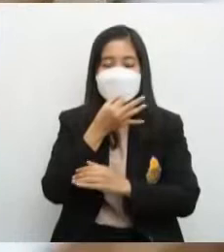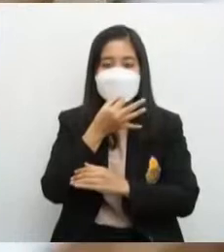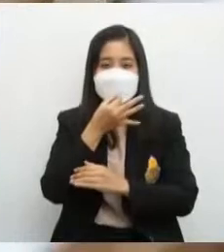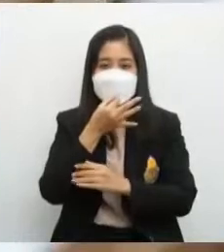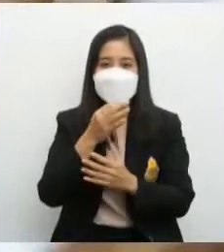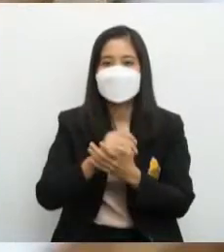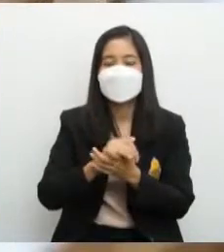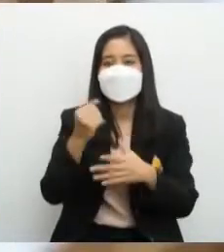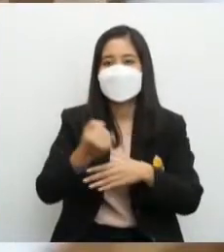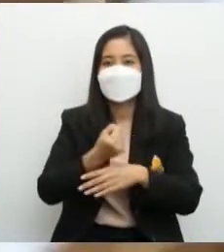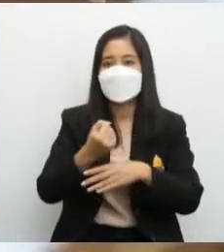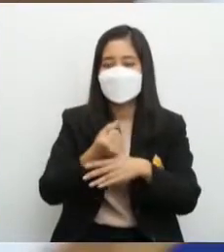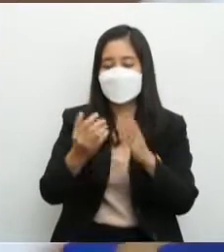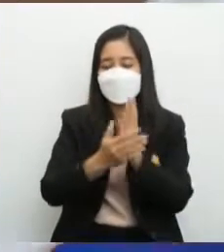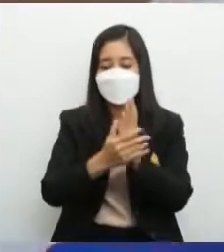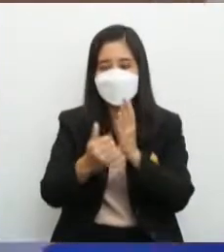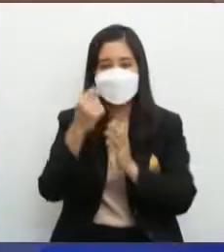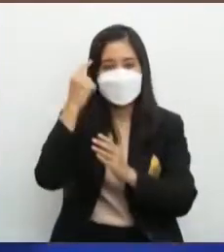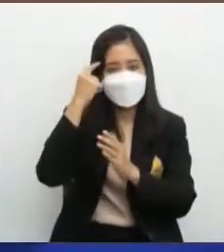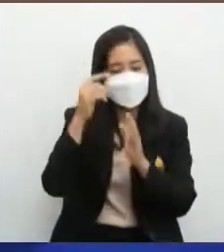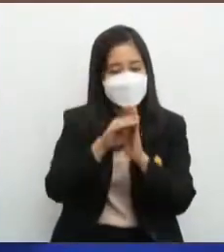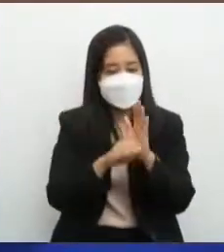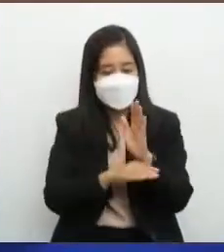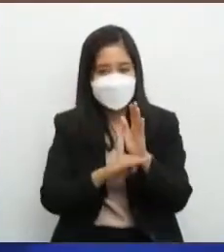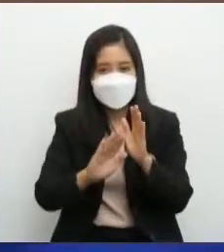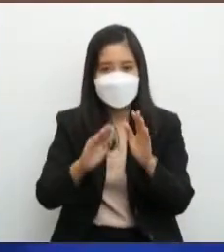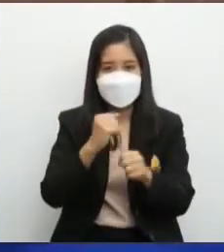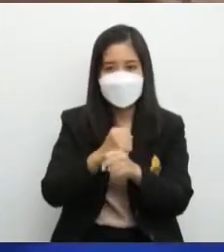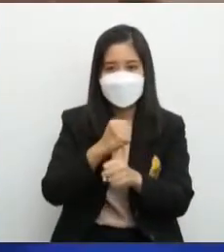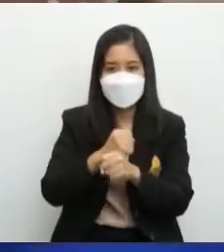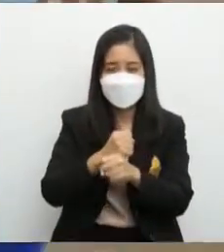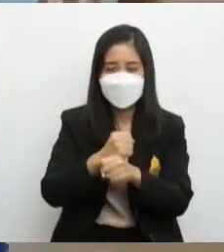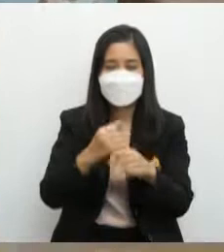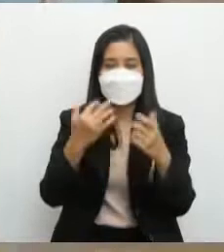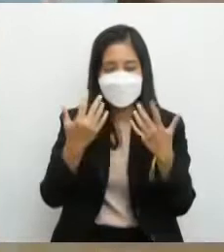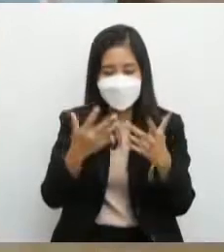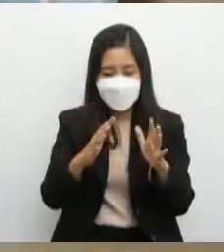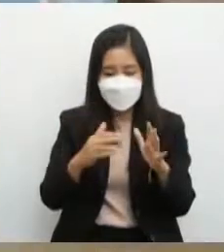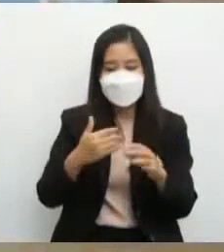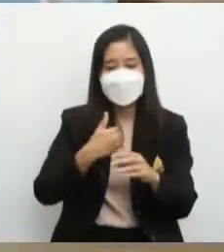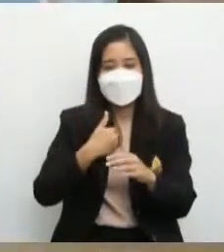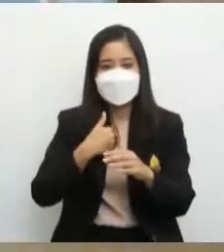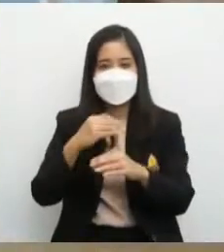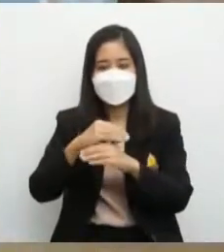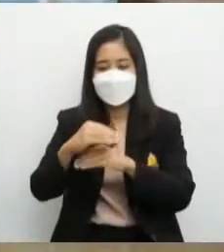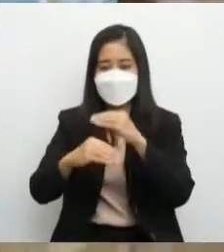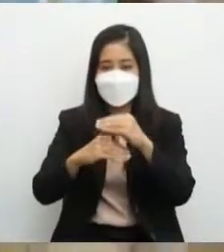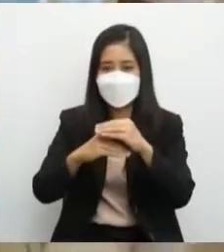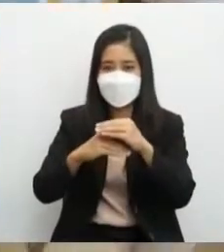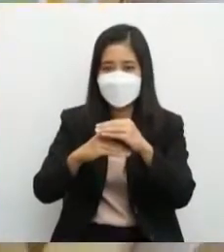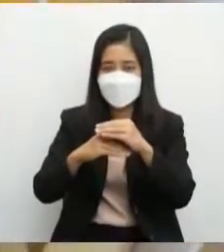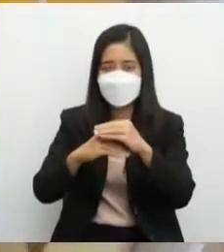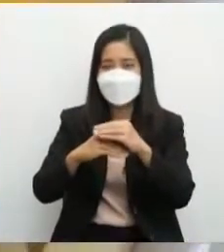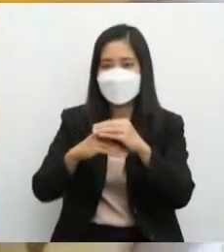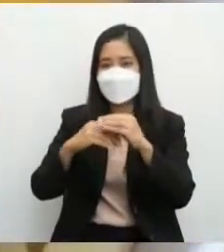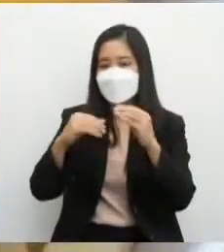ษะกระบวนการคิดในการทำงานของนักเรียนนอกจากนั้นแล้วการดำเนินโครงการยังเป็นการสน